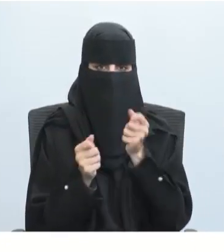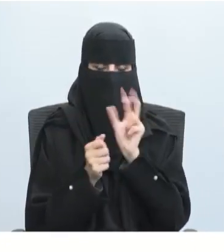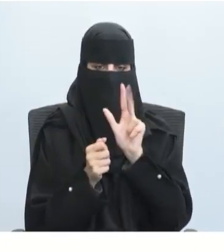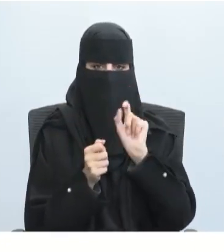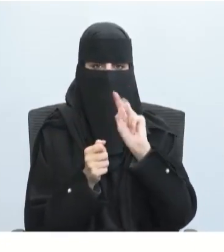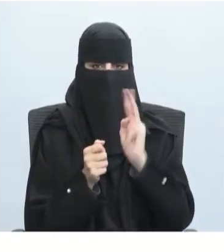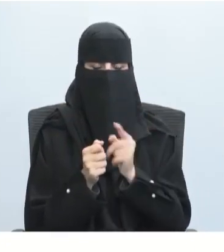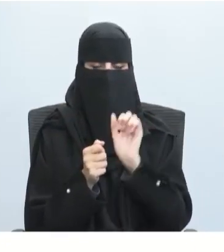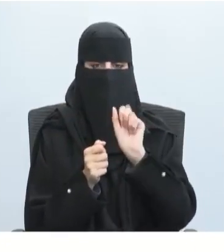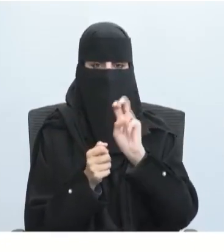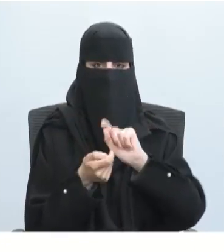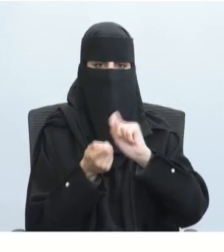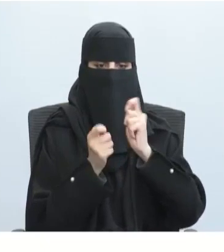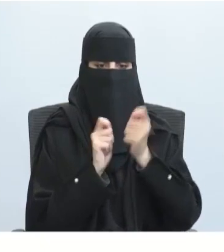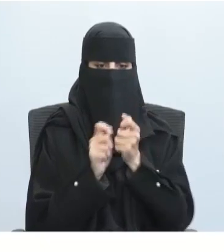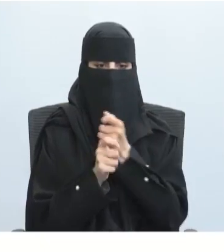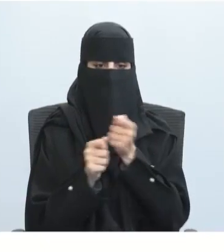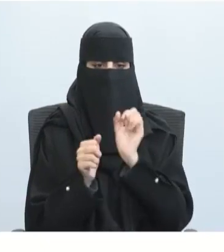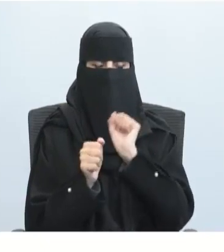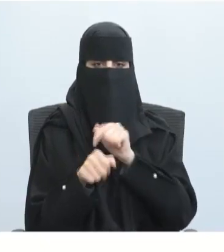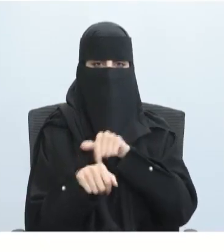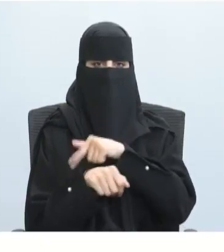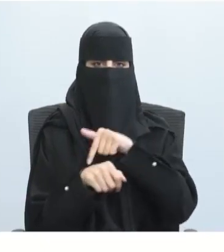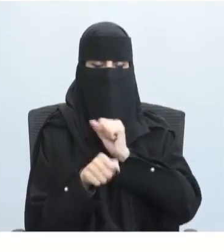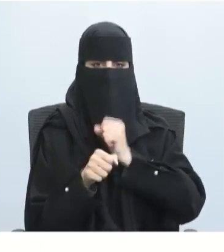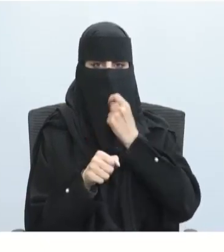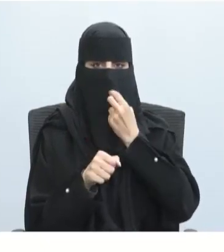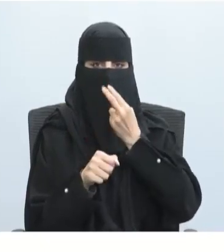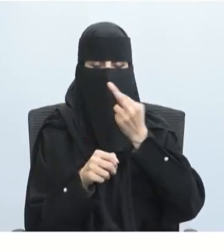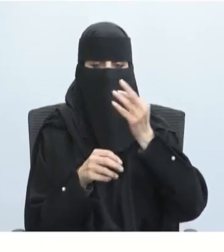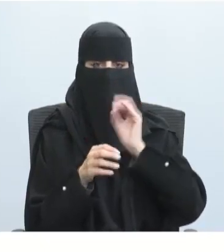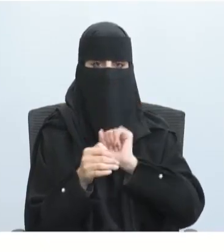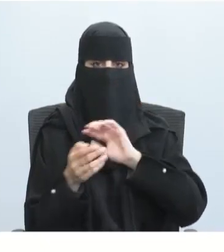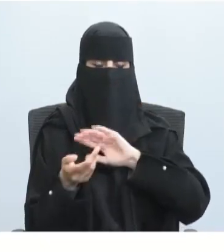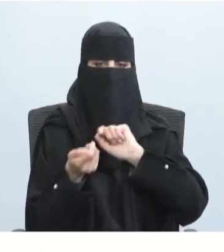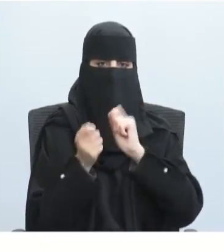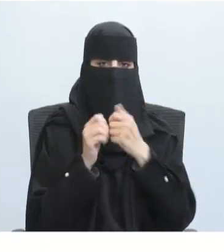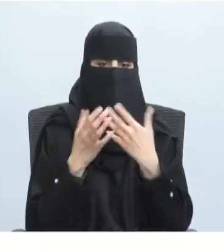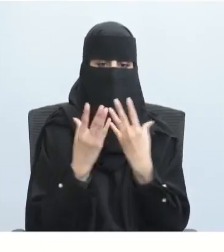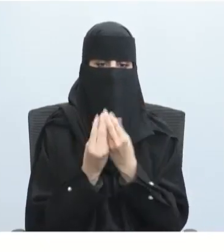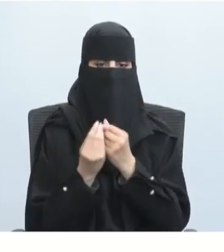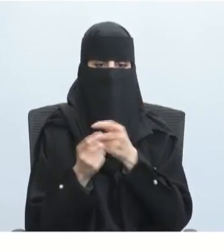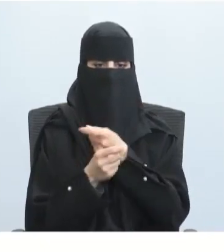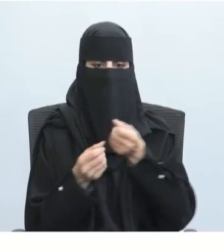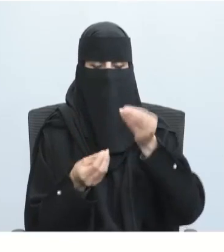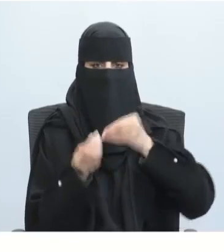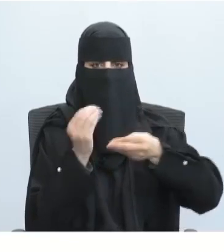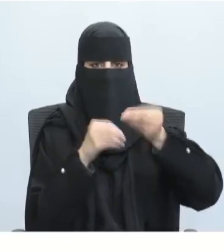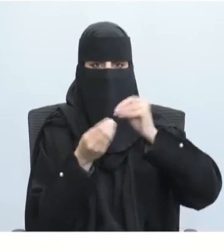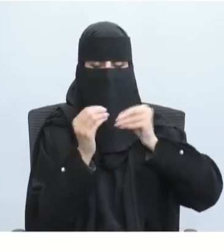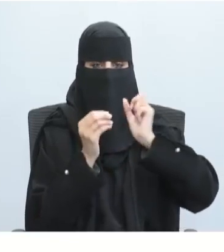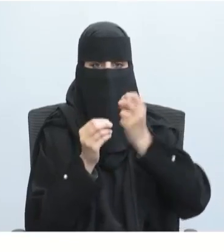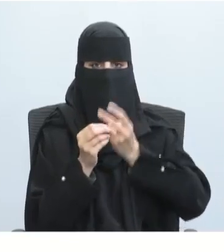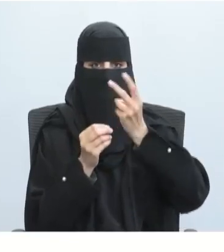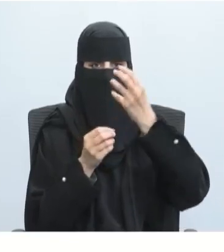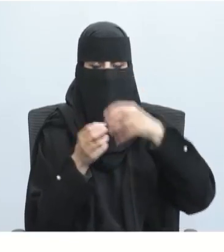المكاسب الماليه بناء على القيمه الزمنيه للنقود في المقابل تن طوي القيمه المتزايده للنقود على نوعين من